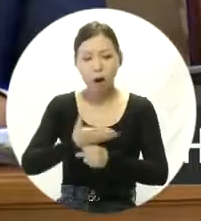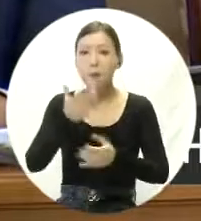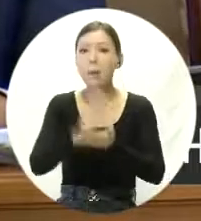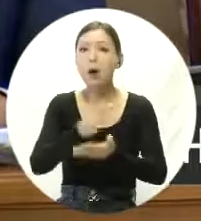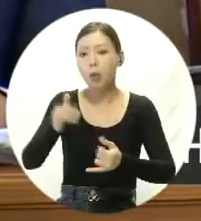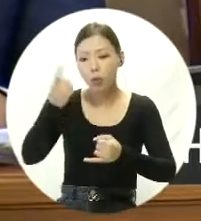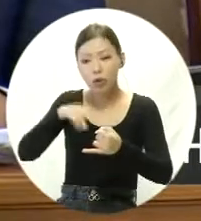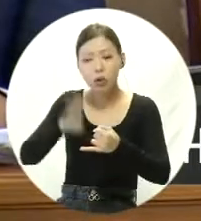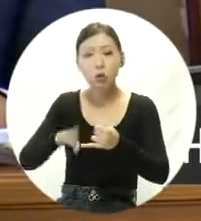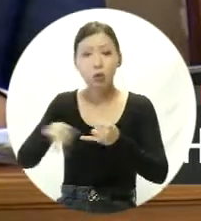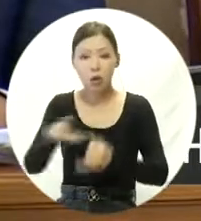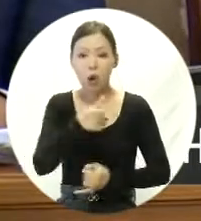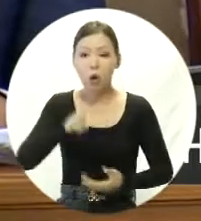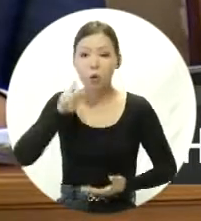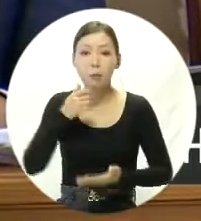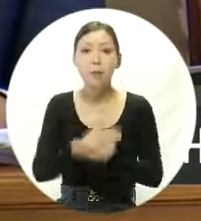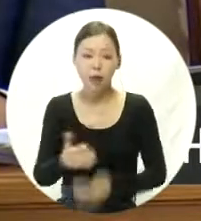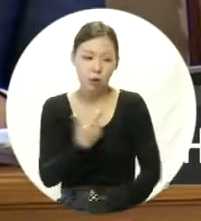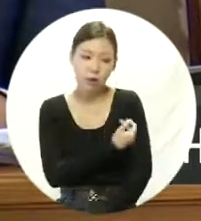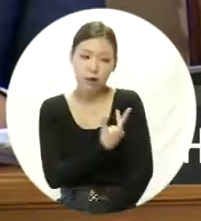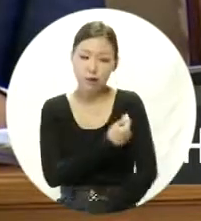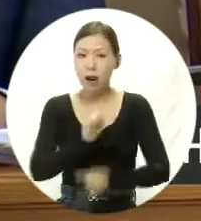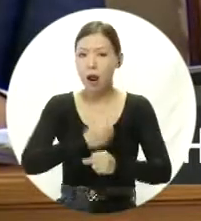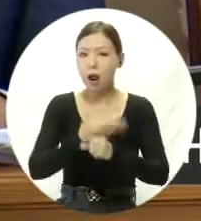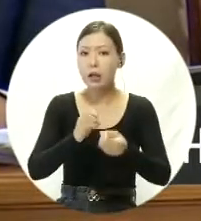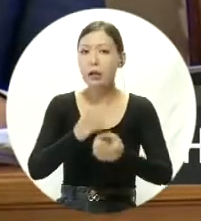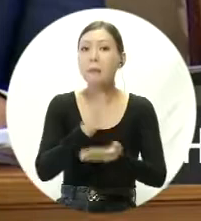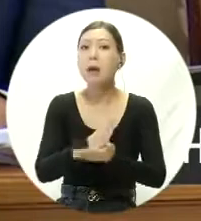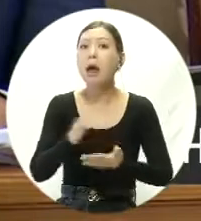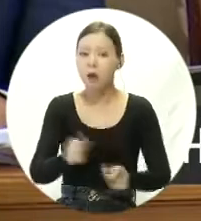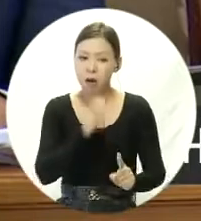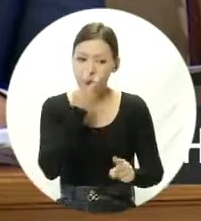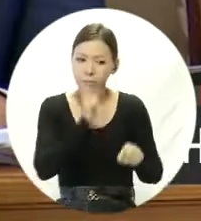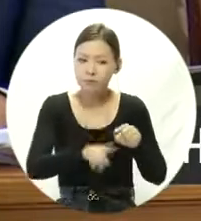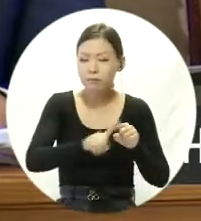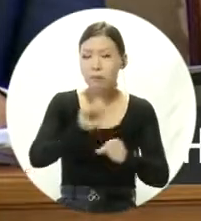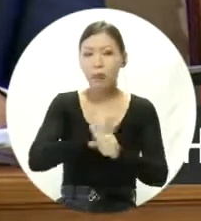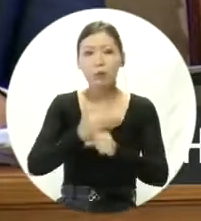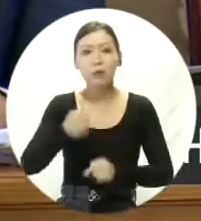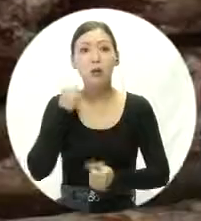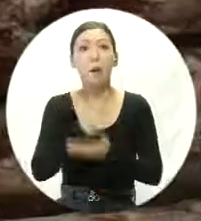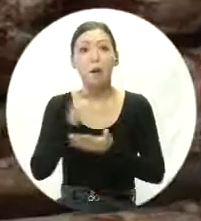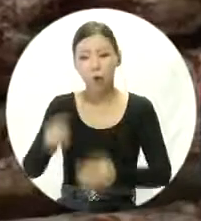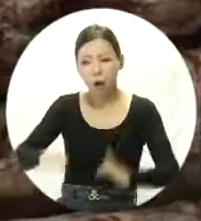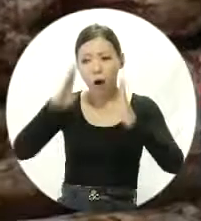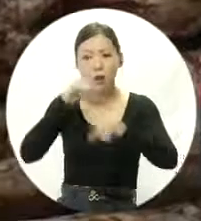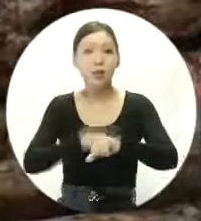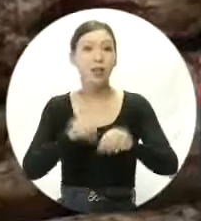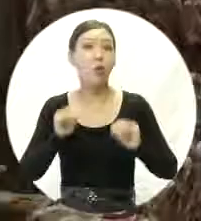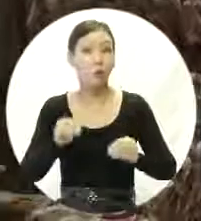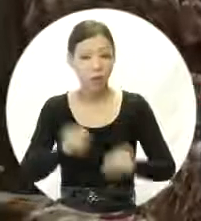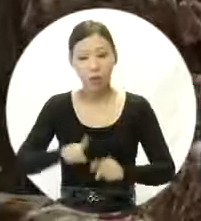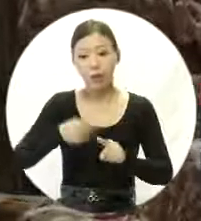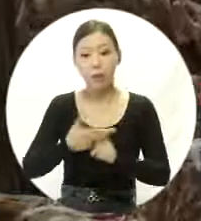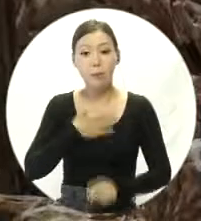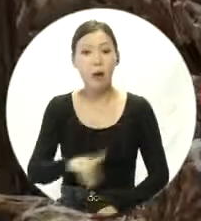дүндээ. Өөрсдөө эрүүл тоололттой хийж чадчихэв үү? Вакцина хариуцлагатай хийж чадчихэв үү? Хариуцлагатай хэн чадчихэв үү? Энд дээр одоо анхаарах цагнд болсон. Үүнээс